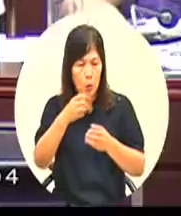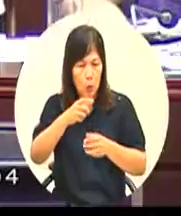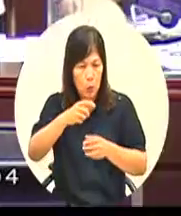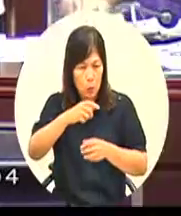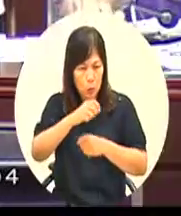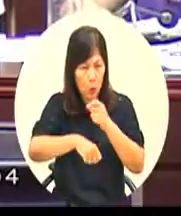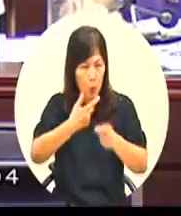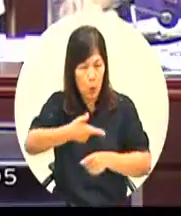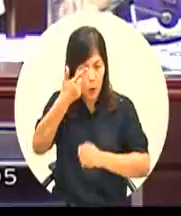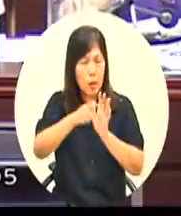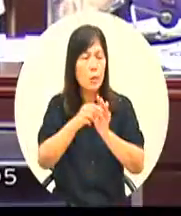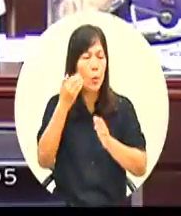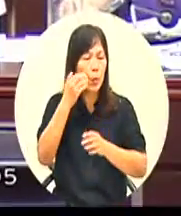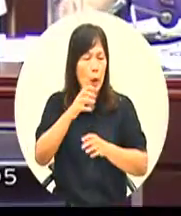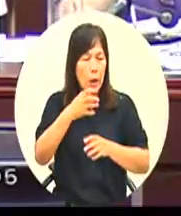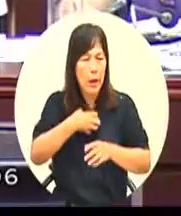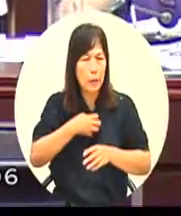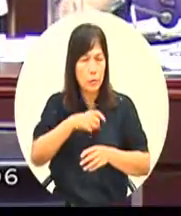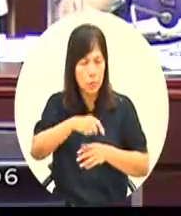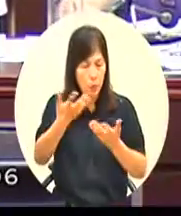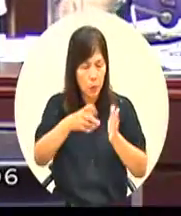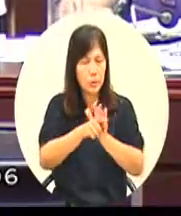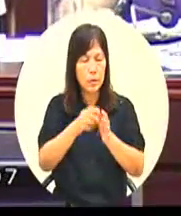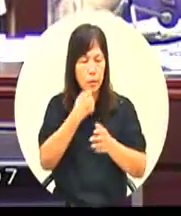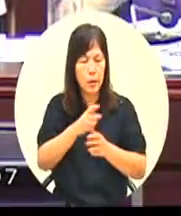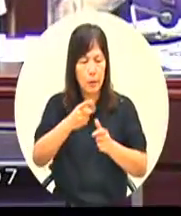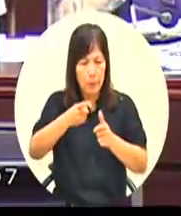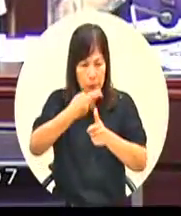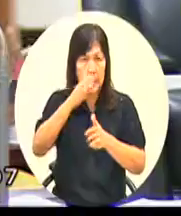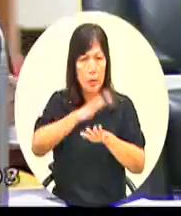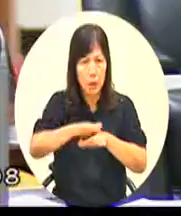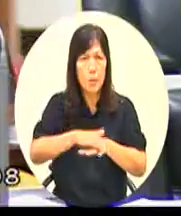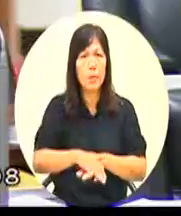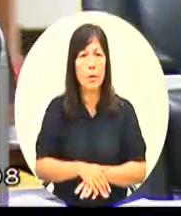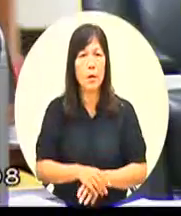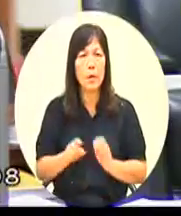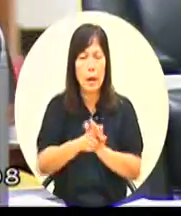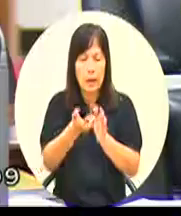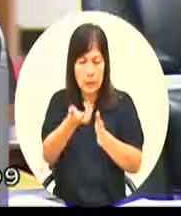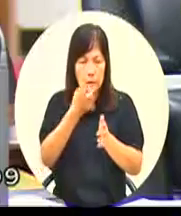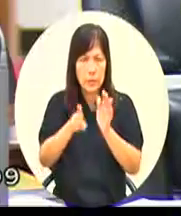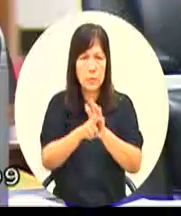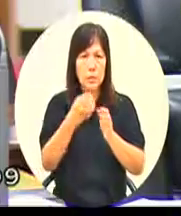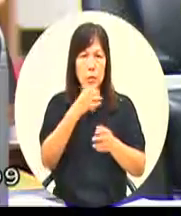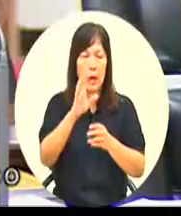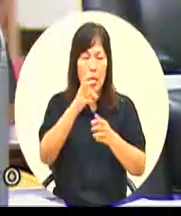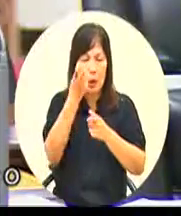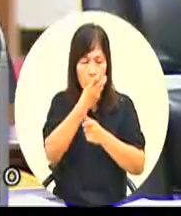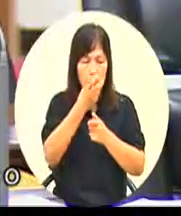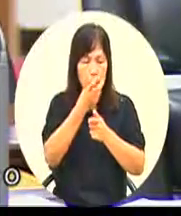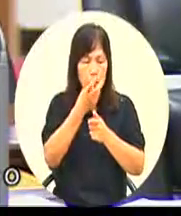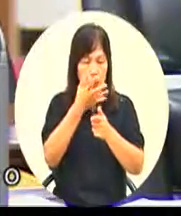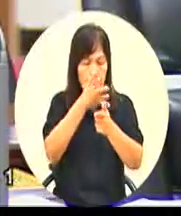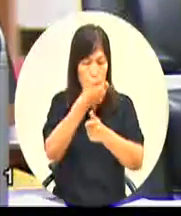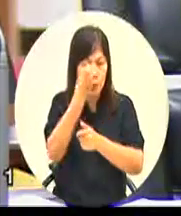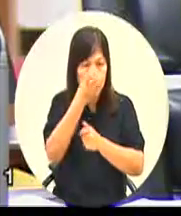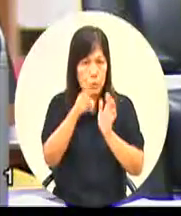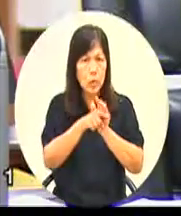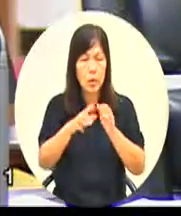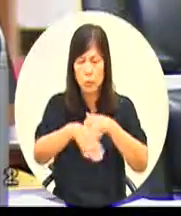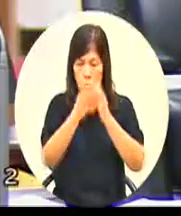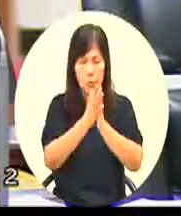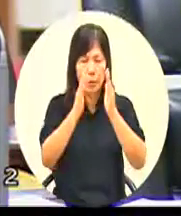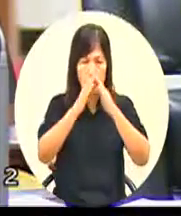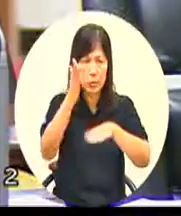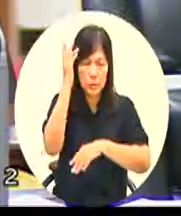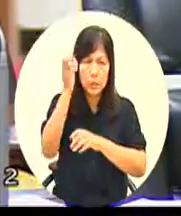安全的问题，我们都会列为优先的。 这是我们上级就是督学，还有我们整个市政府要